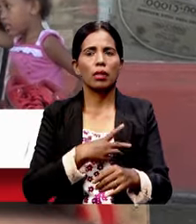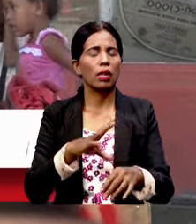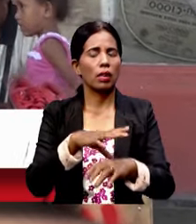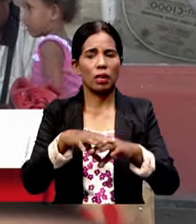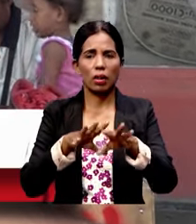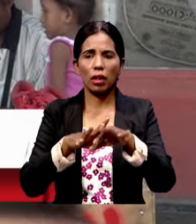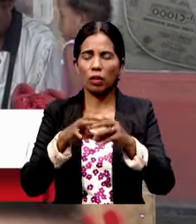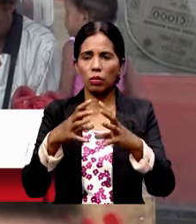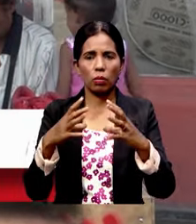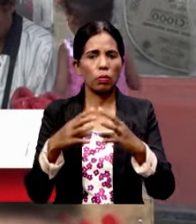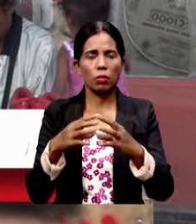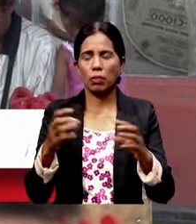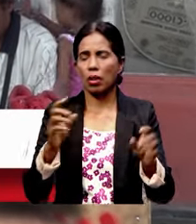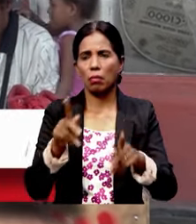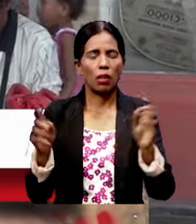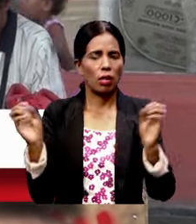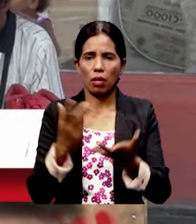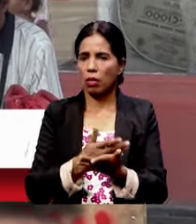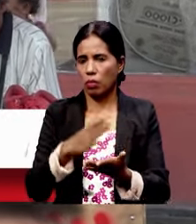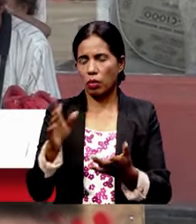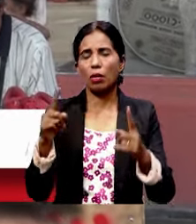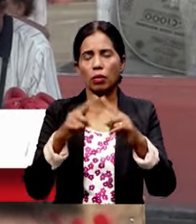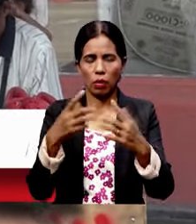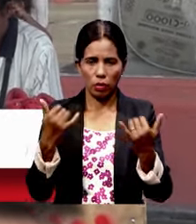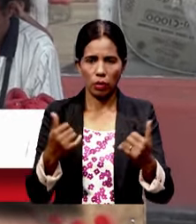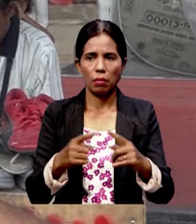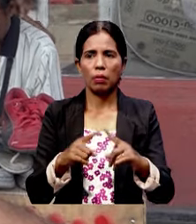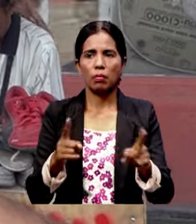bal nene si daw kola to agora mabe, ohin